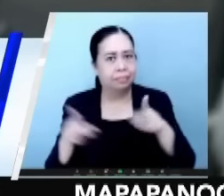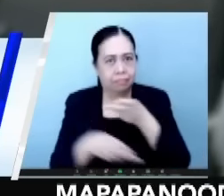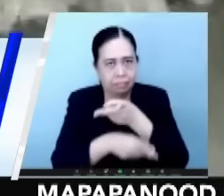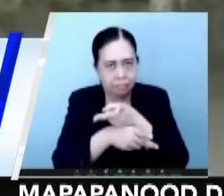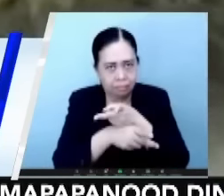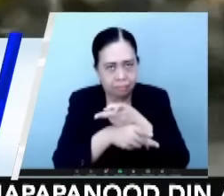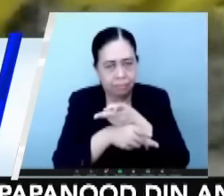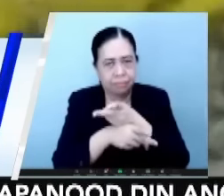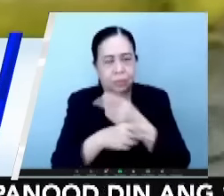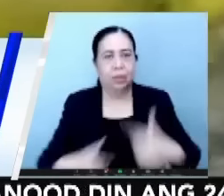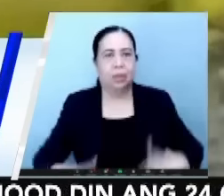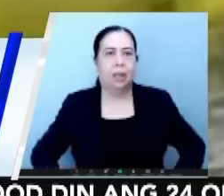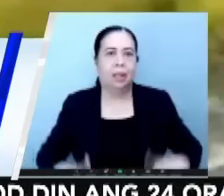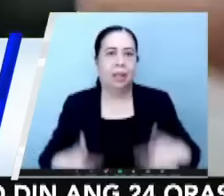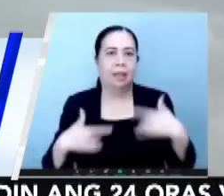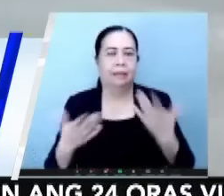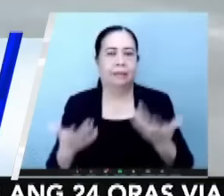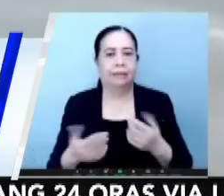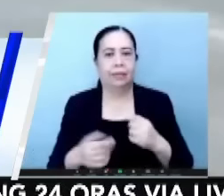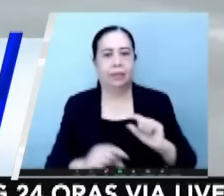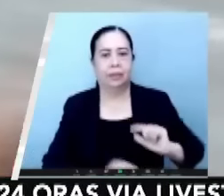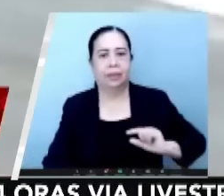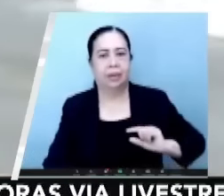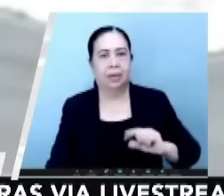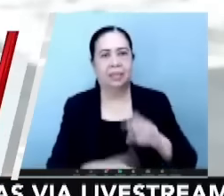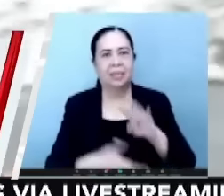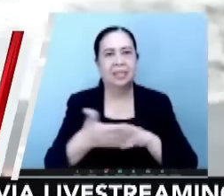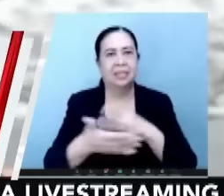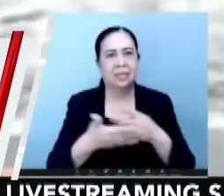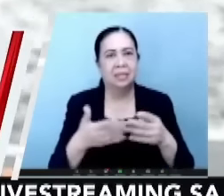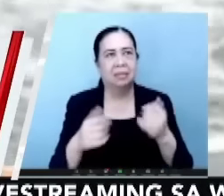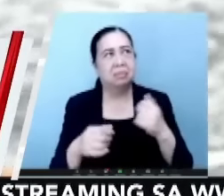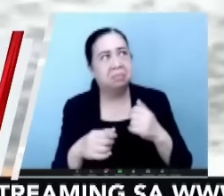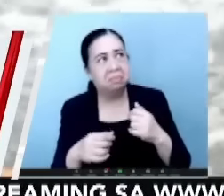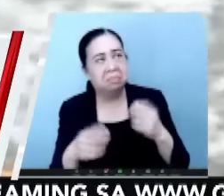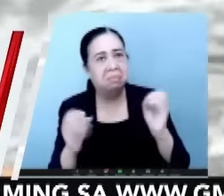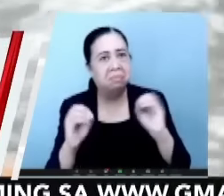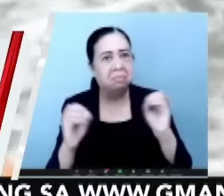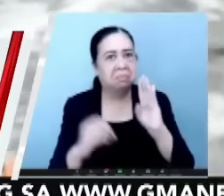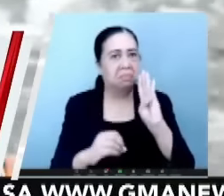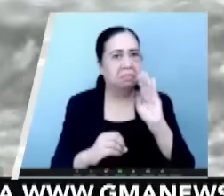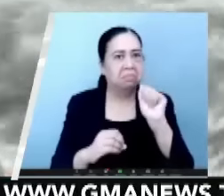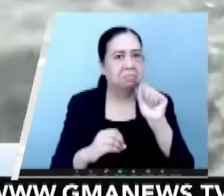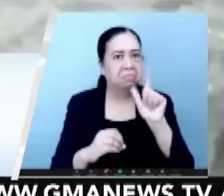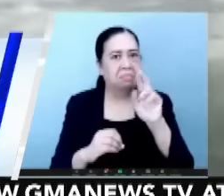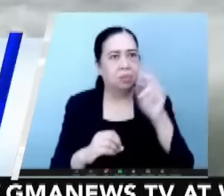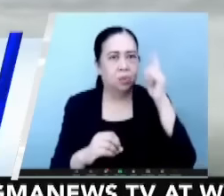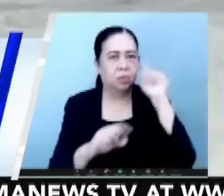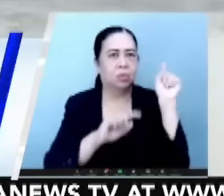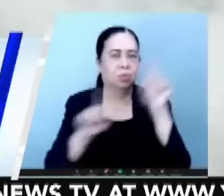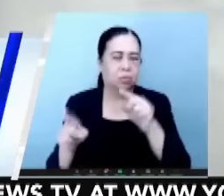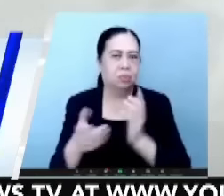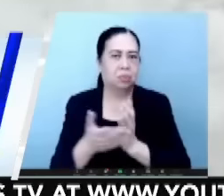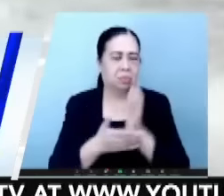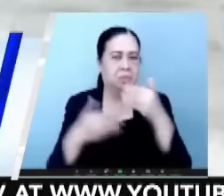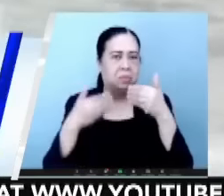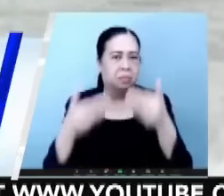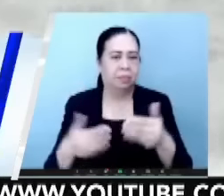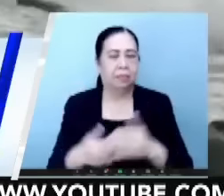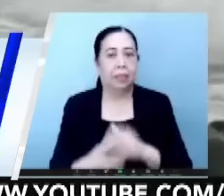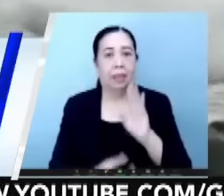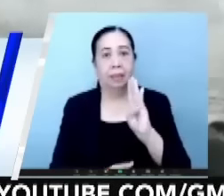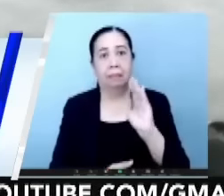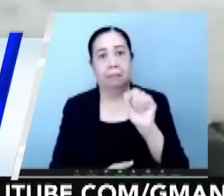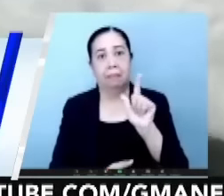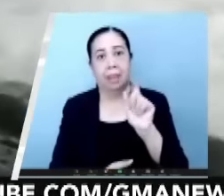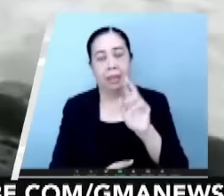lifeguard. Naka-schedule na nga kasi. Baka ako hindi bumabagyo dito sa Baler. Kaya nagpunta pa rin kami. Bukod sa Baler, kabilang